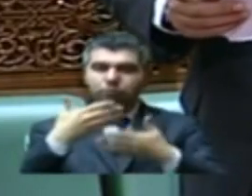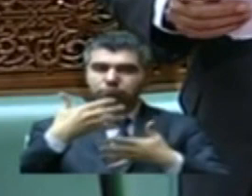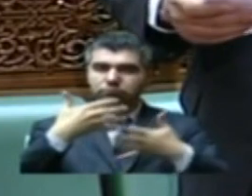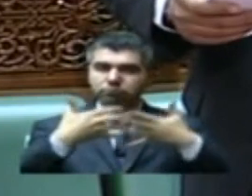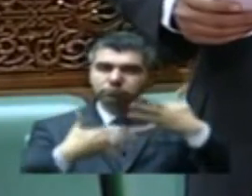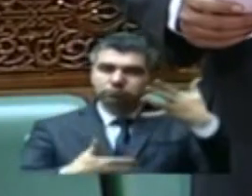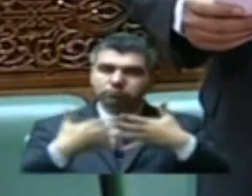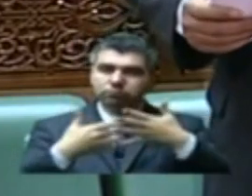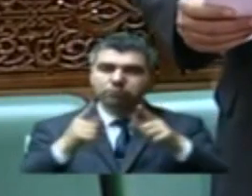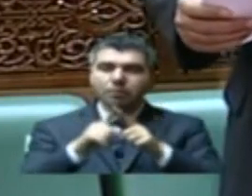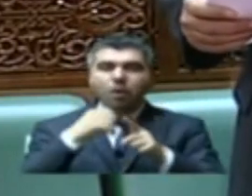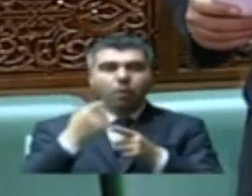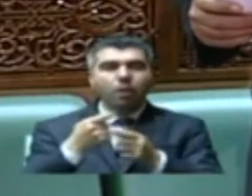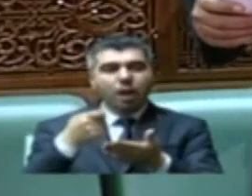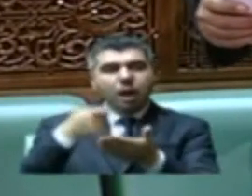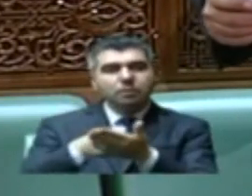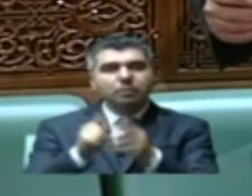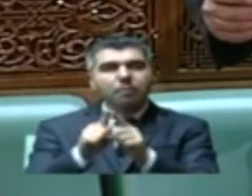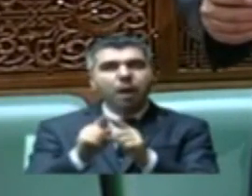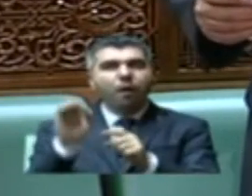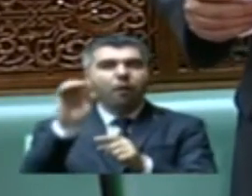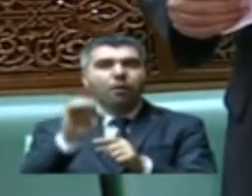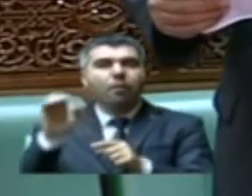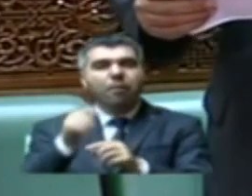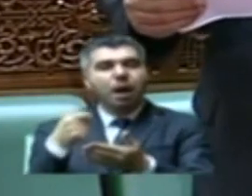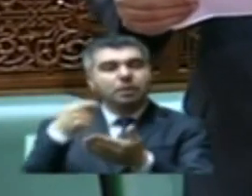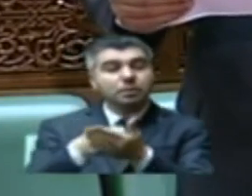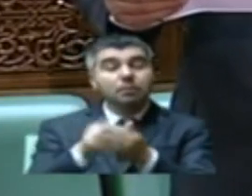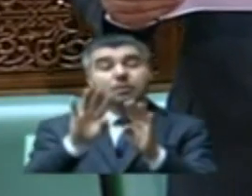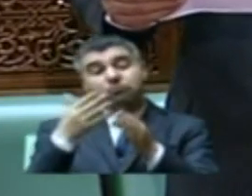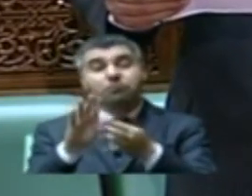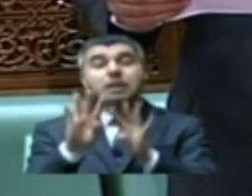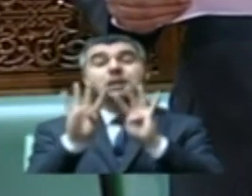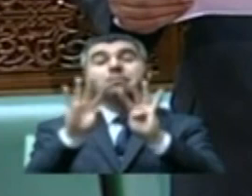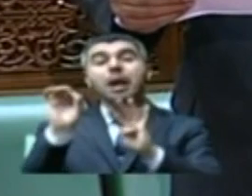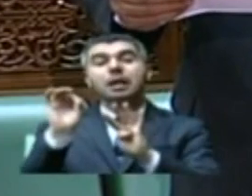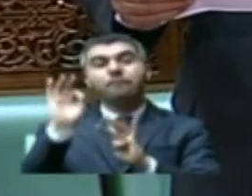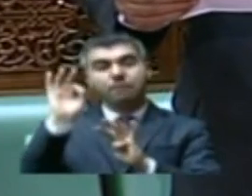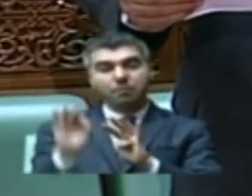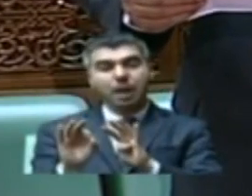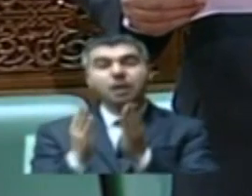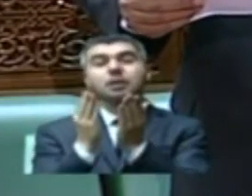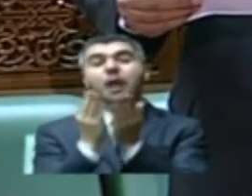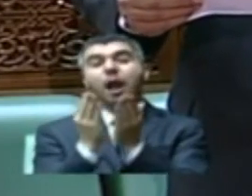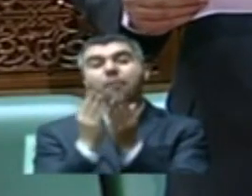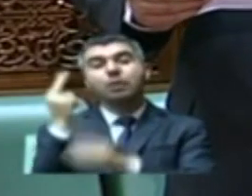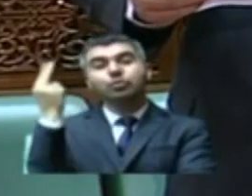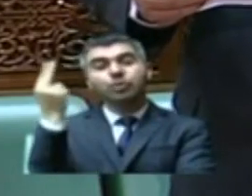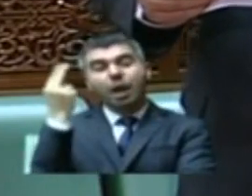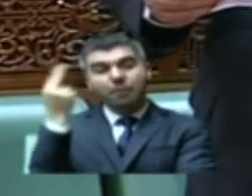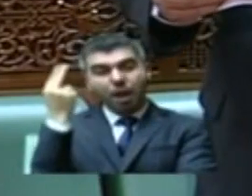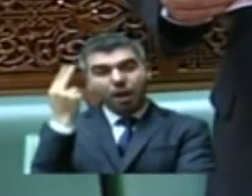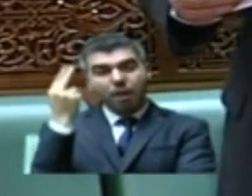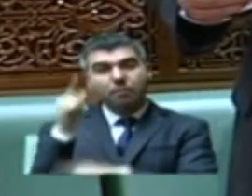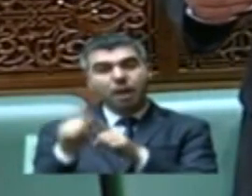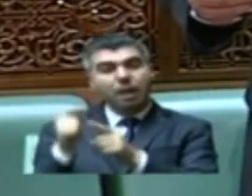تدرس أبنائها في التعليم الخاص وخارج الوطن، كما أن أزيد من 80% من طلبة الجامعات والمعاهد العليا تشملهم